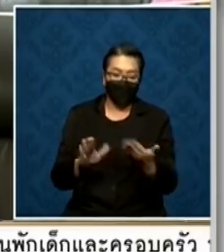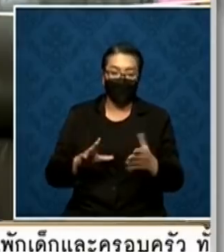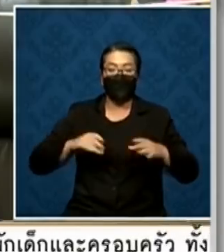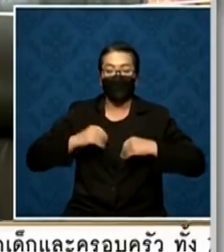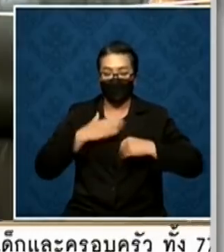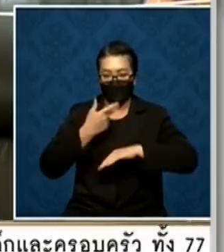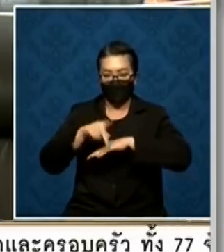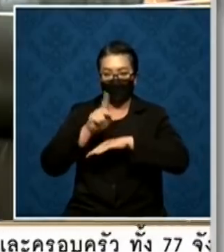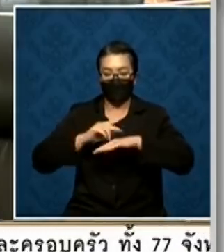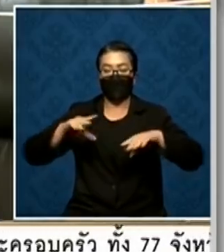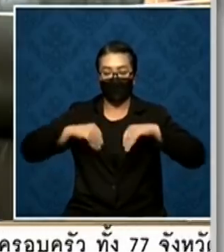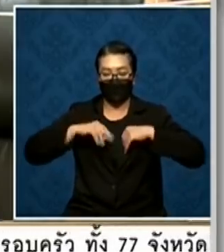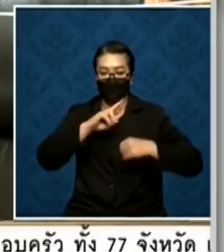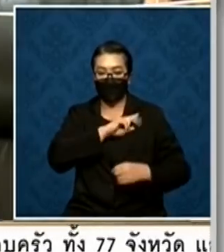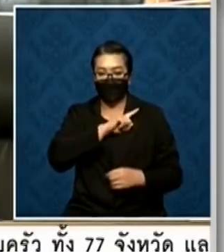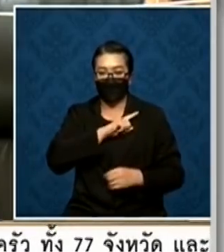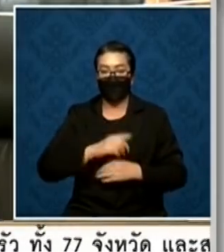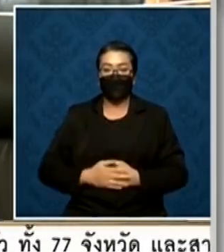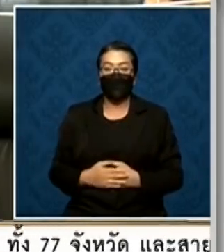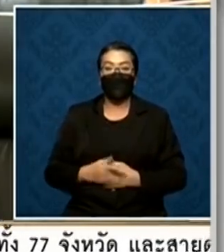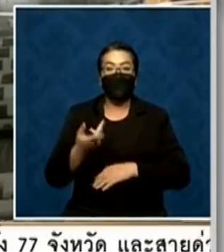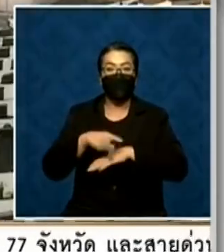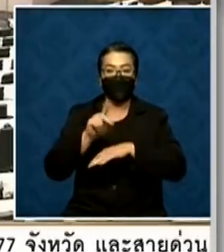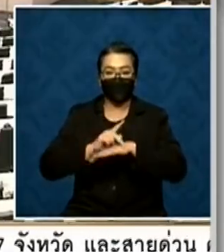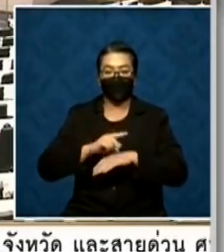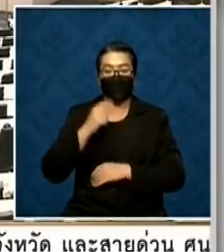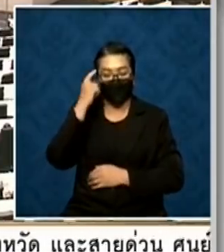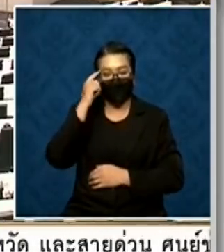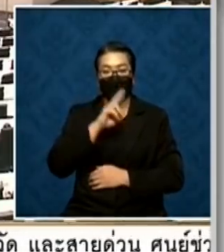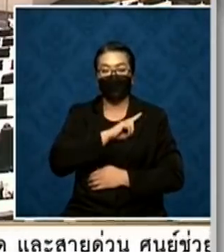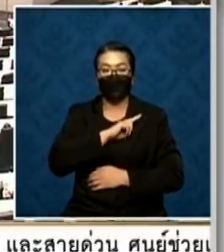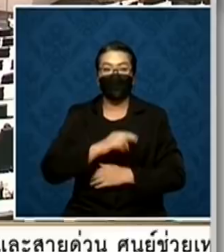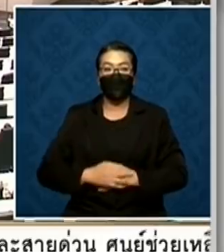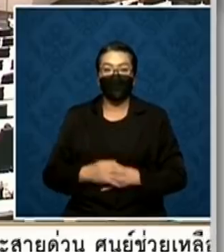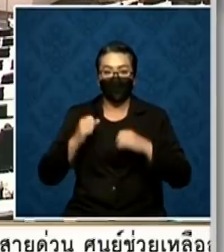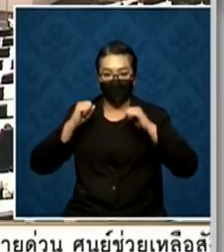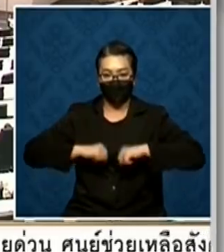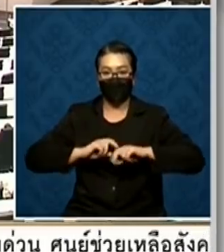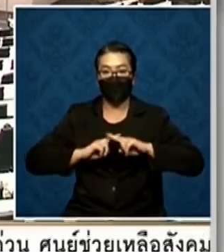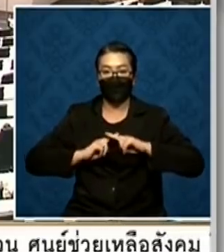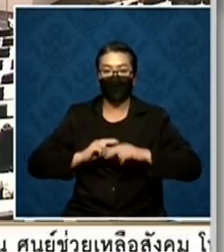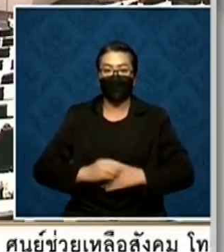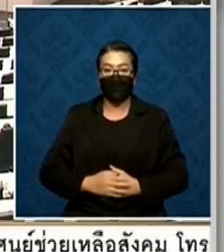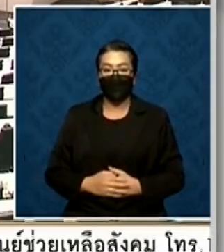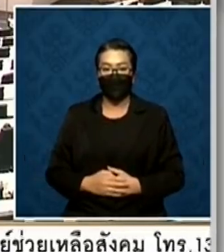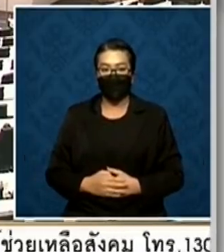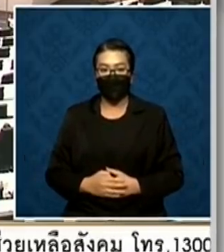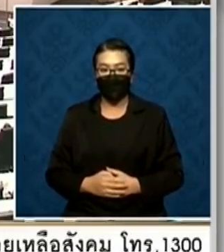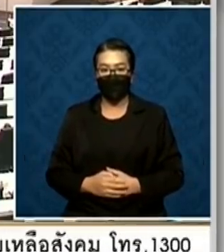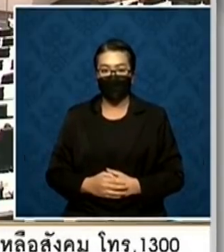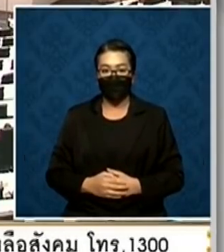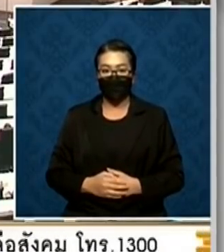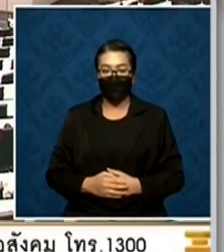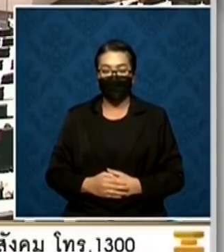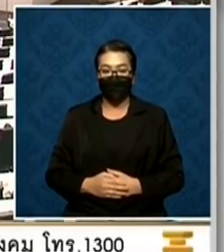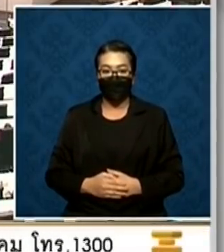หรือสามัญก็ตามก ็ จะผ่านโดยความมีย่อแต่วันศุกร์สายวันศุกร์ยังมีปัญหาเพราะก่อนที่จะมีปัญหาเนี่ยมันมีย